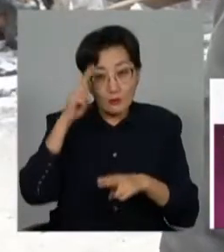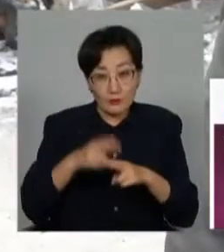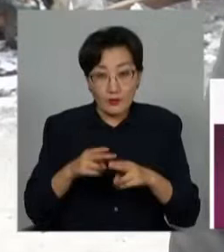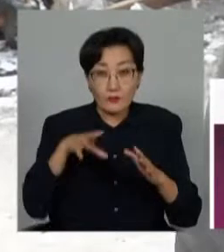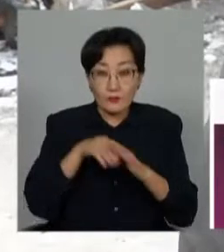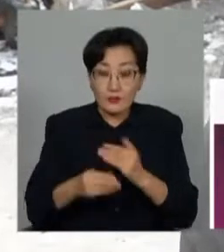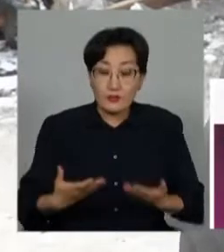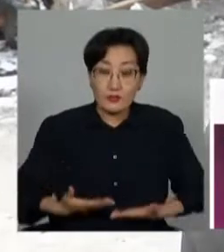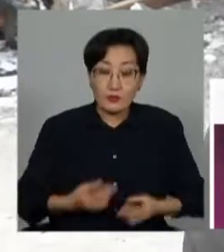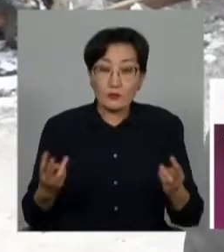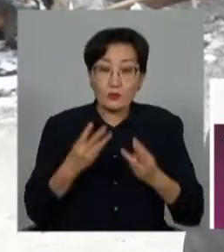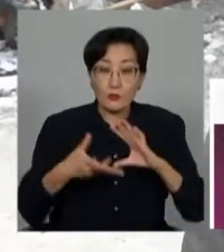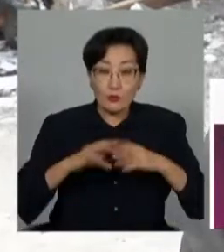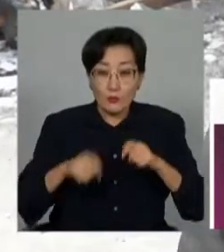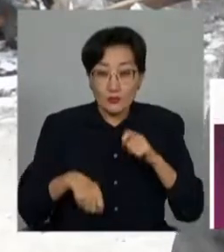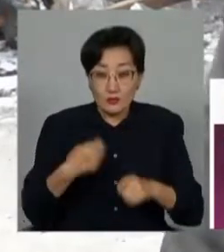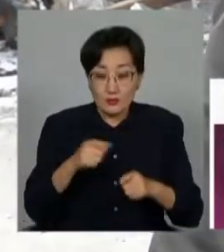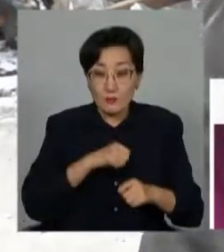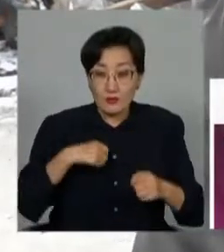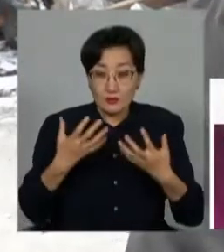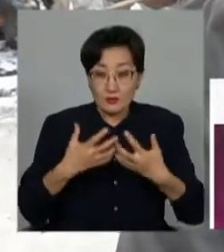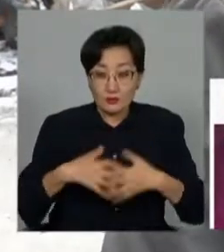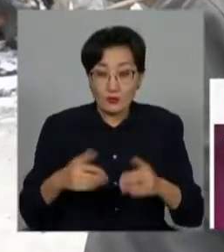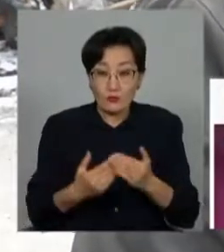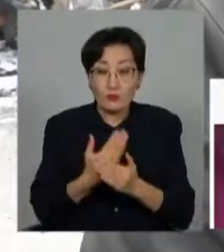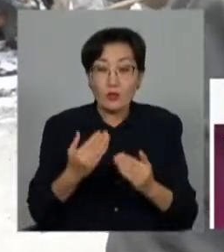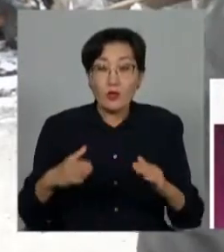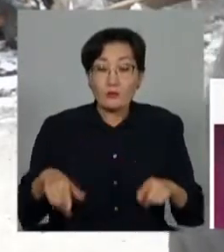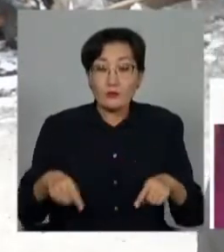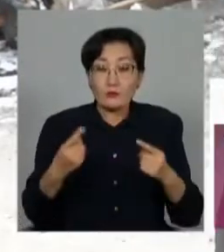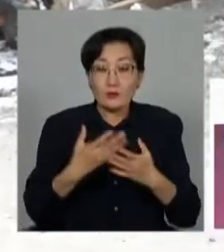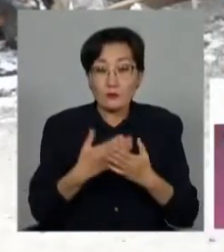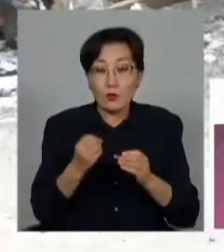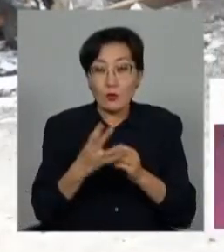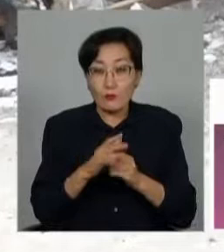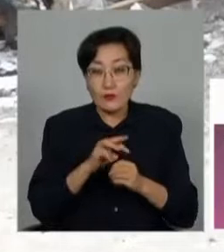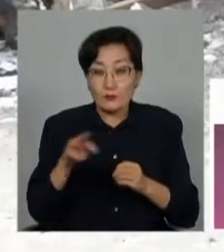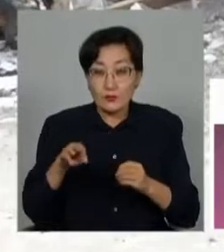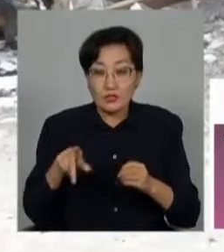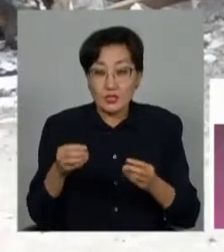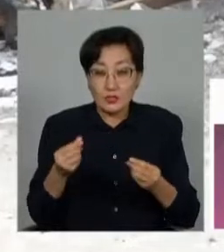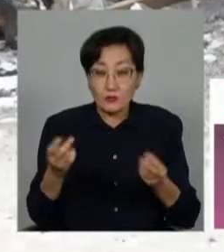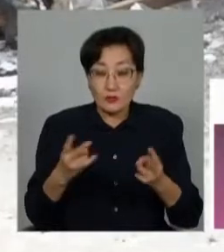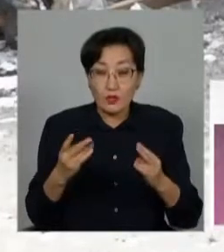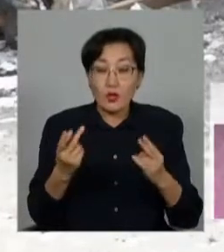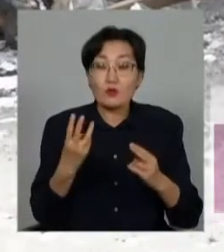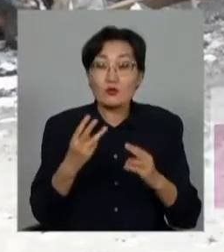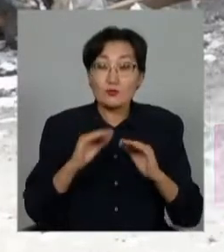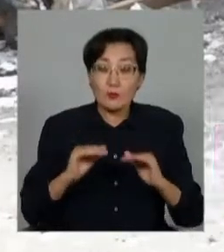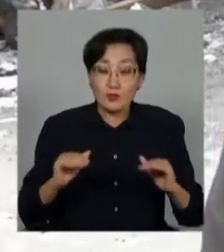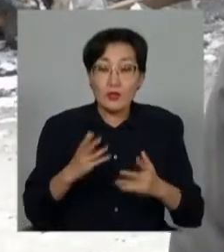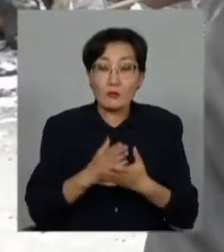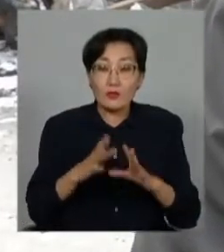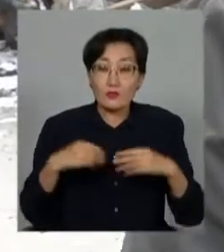тұрып жатырмын. Өрттен келген шығынды өзім есептегенмін. Үйді қайта қалпына келтіру үшін шамамен 15 миллион теңге қажет болады. Үш баласы бар қарапайым